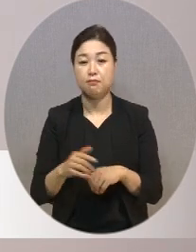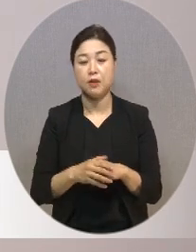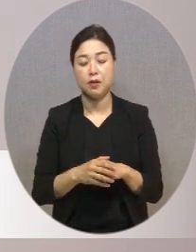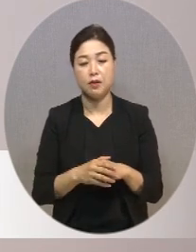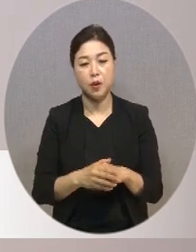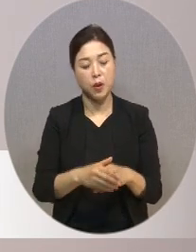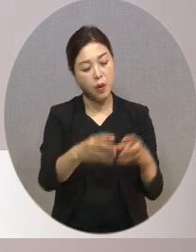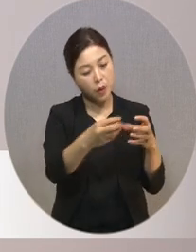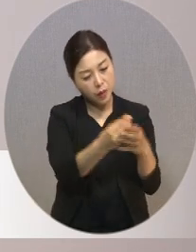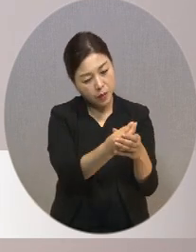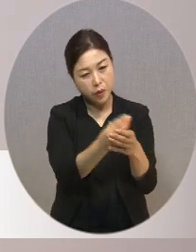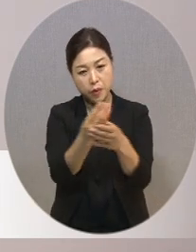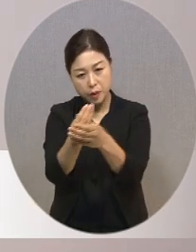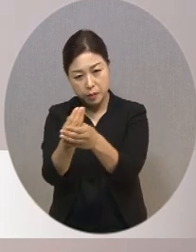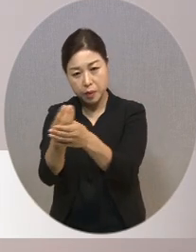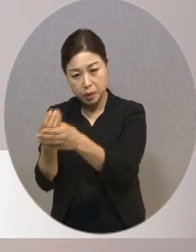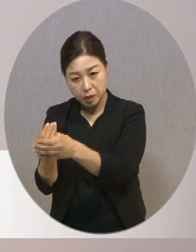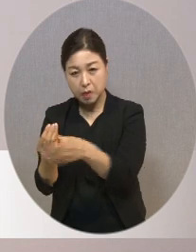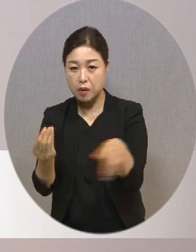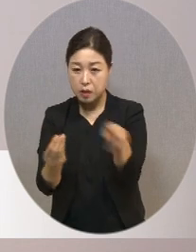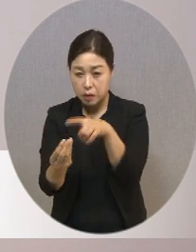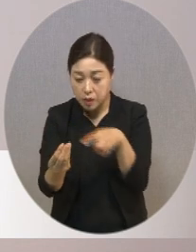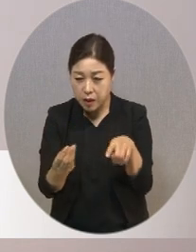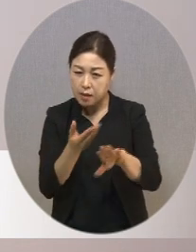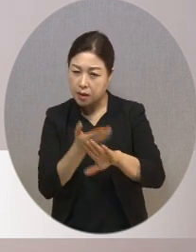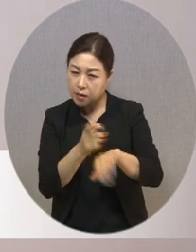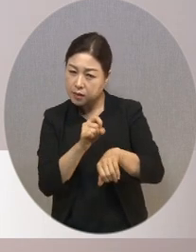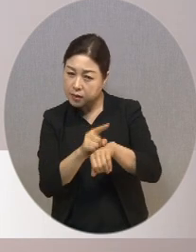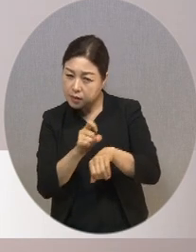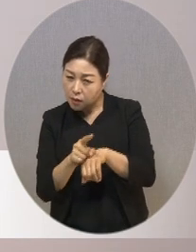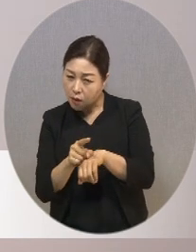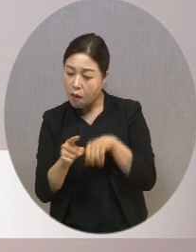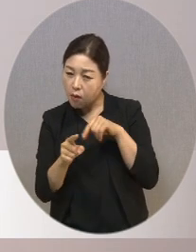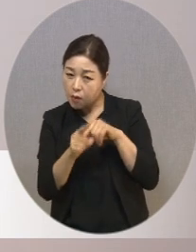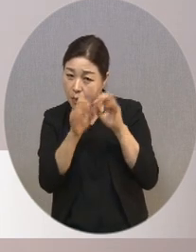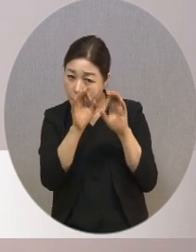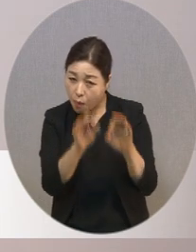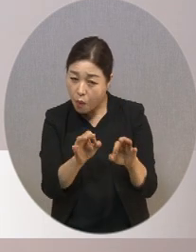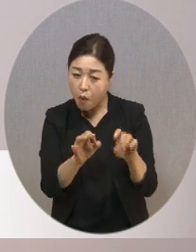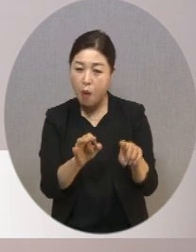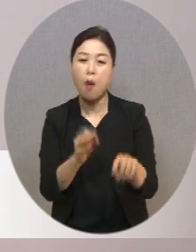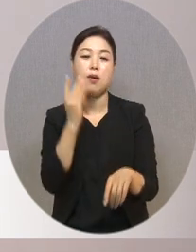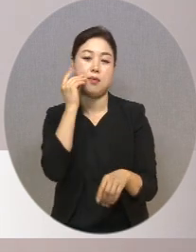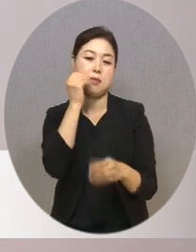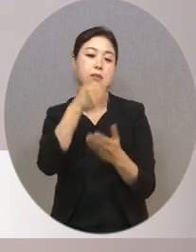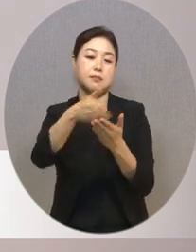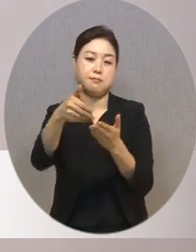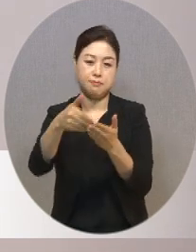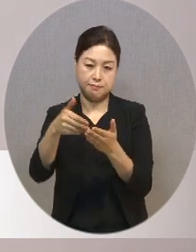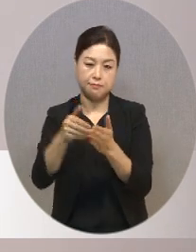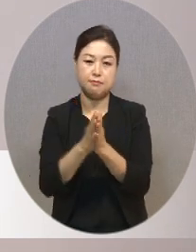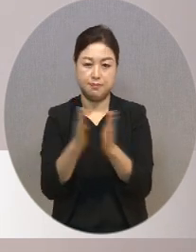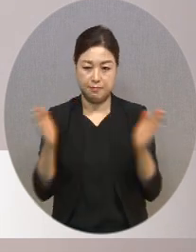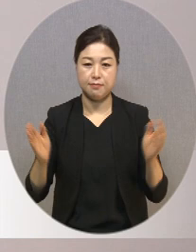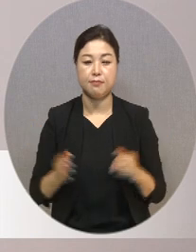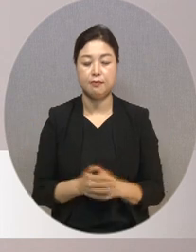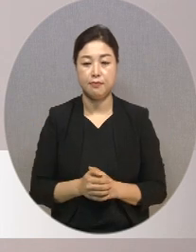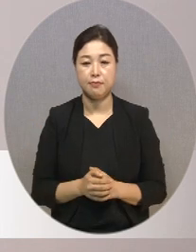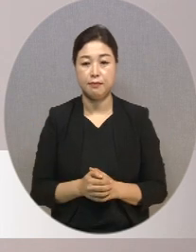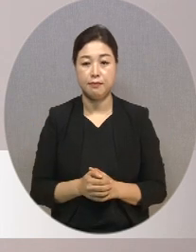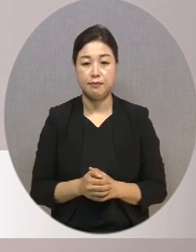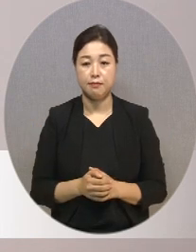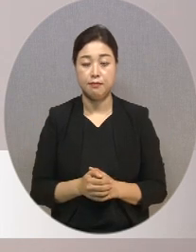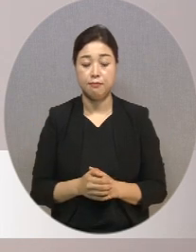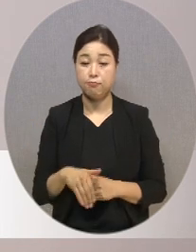조각에서 표현할 수 없는 그 다른 점 때문에 유화를 하게 됐습니다. 우리가 주변에